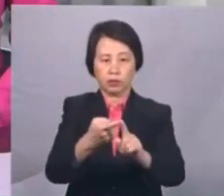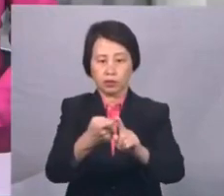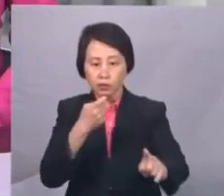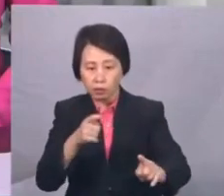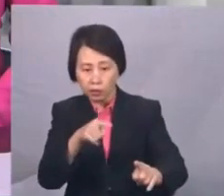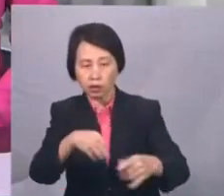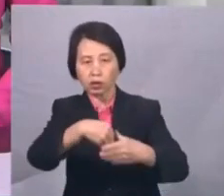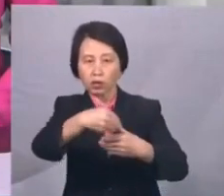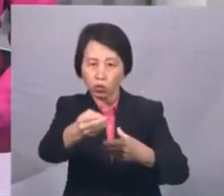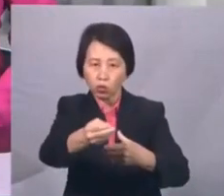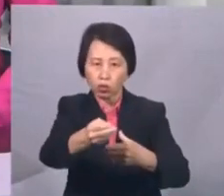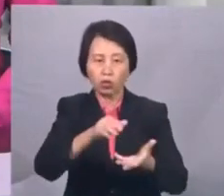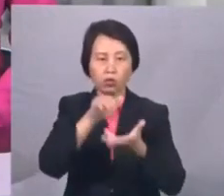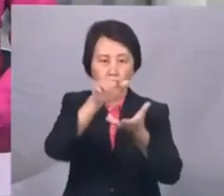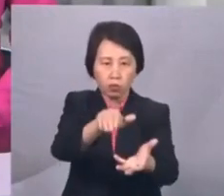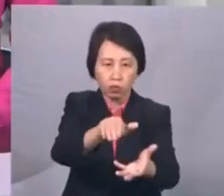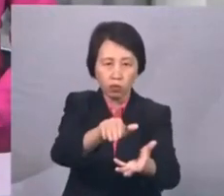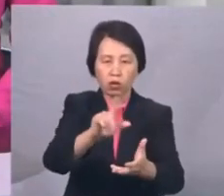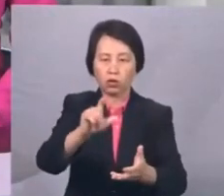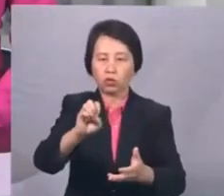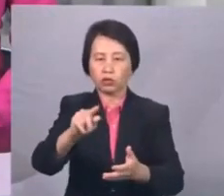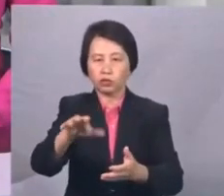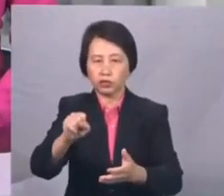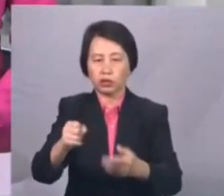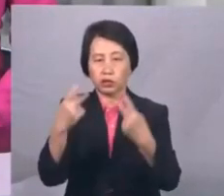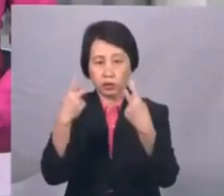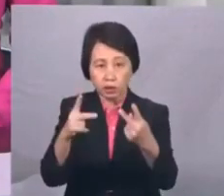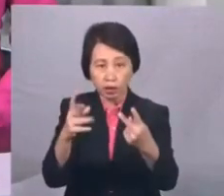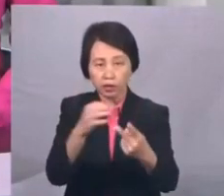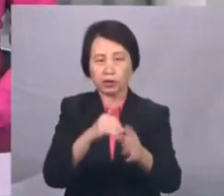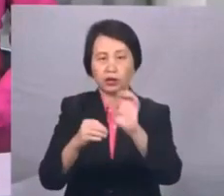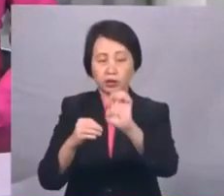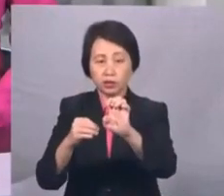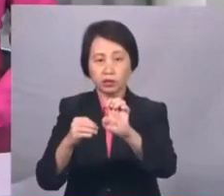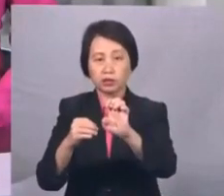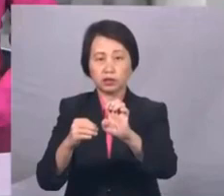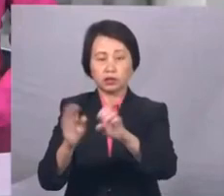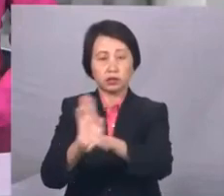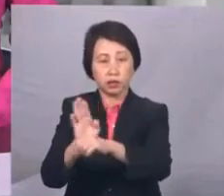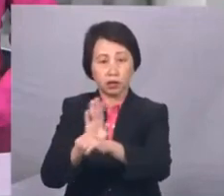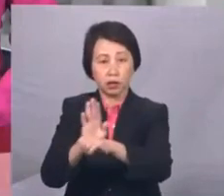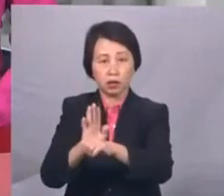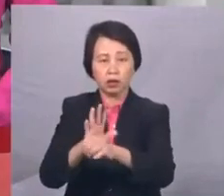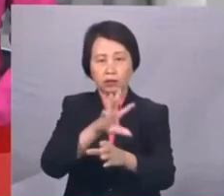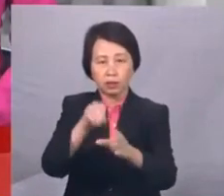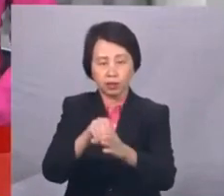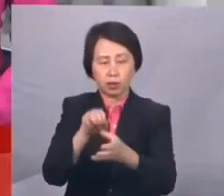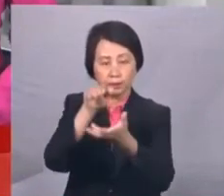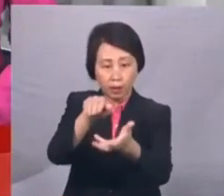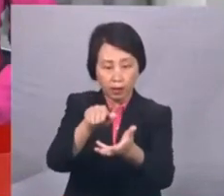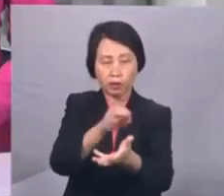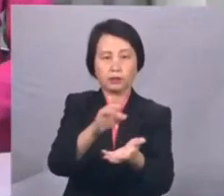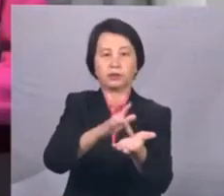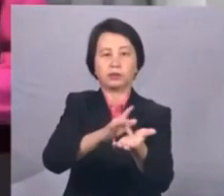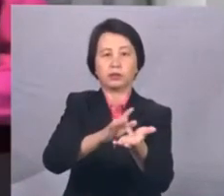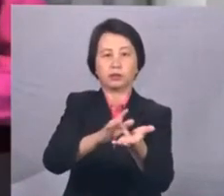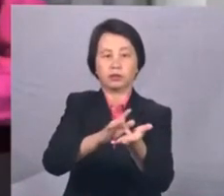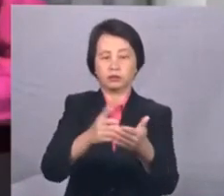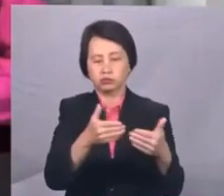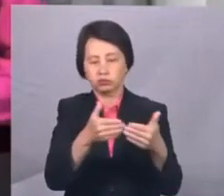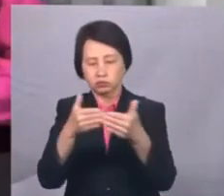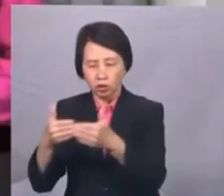terdiri daripada pengeluaran pemborong logistik proxidan Dani dagang libatkan Seto bekalan makanan dan pengobatan lanjutan